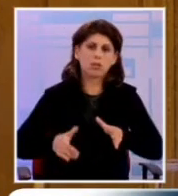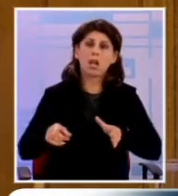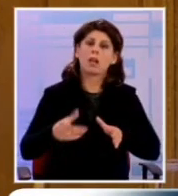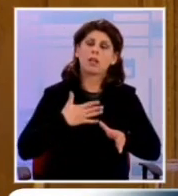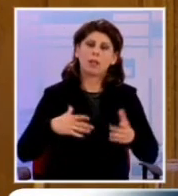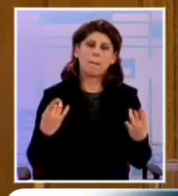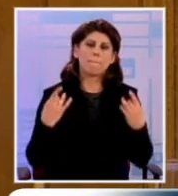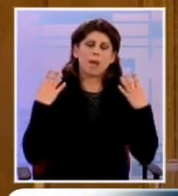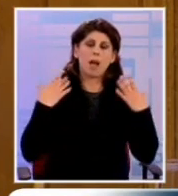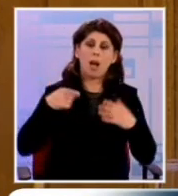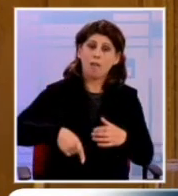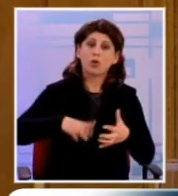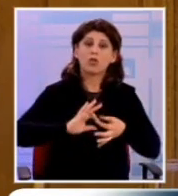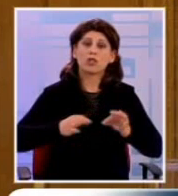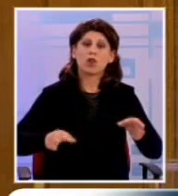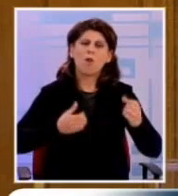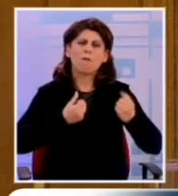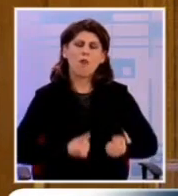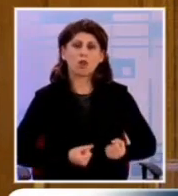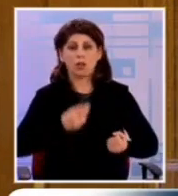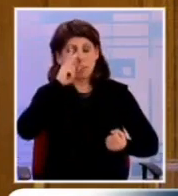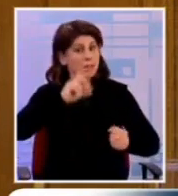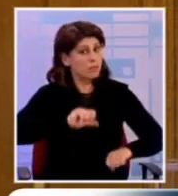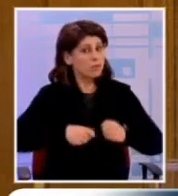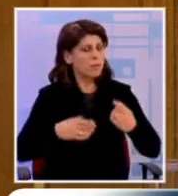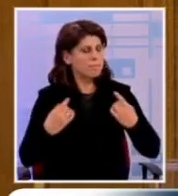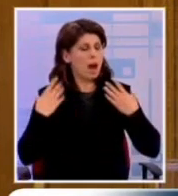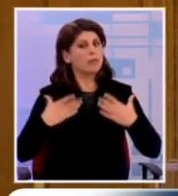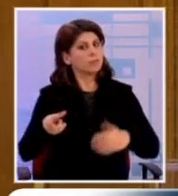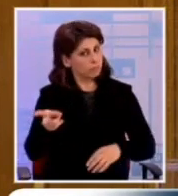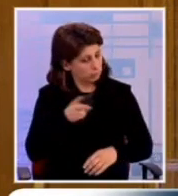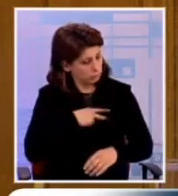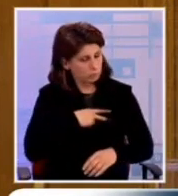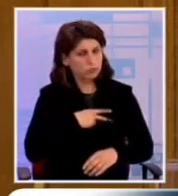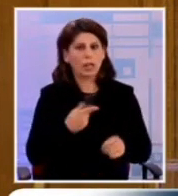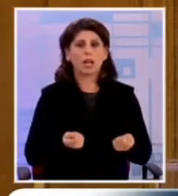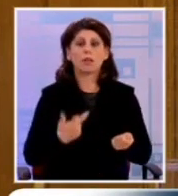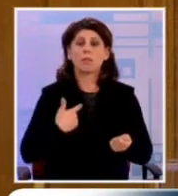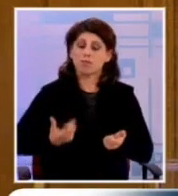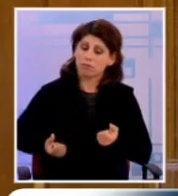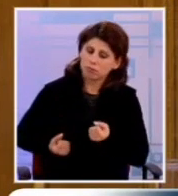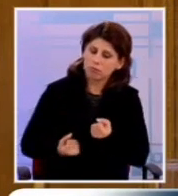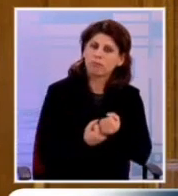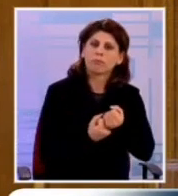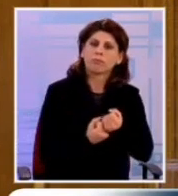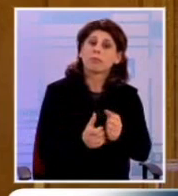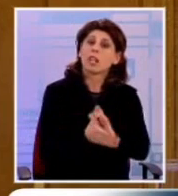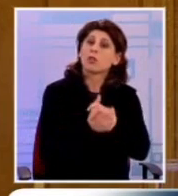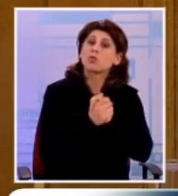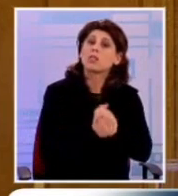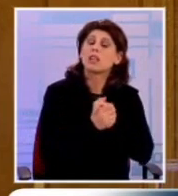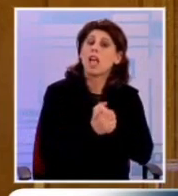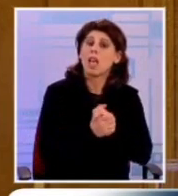το επωνίδιστο αυτό ιστορικό φορτίο και σωστά πράττει και εμείς τον στηρίζουμε και τον